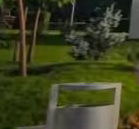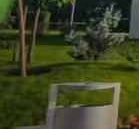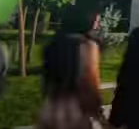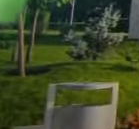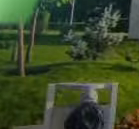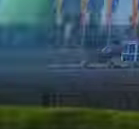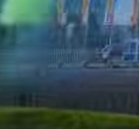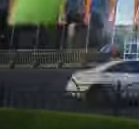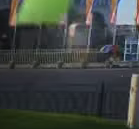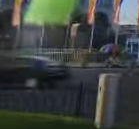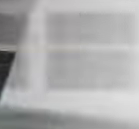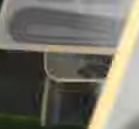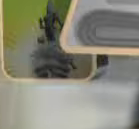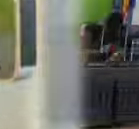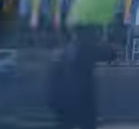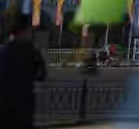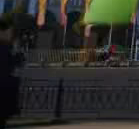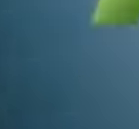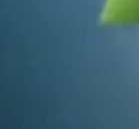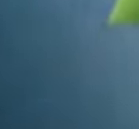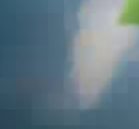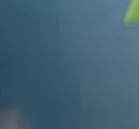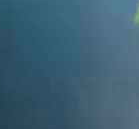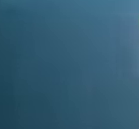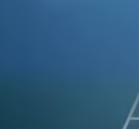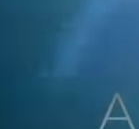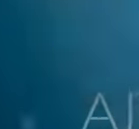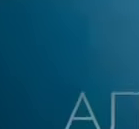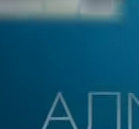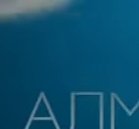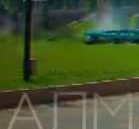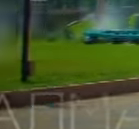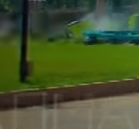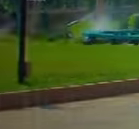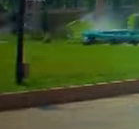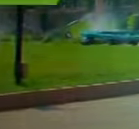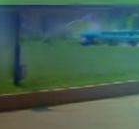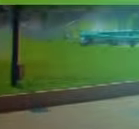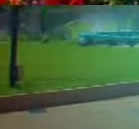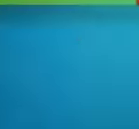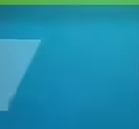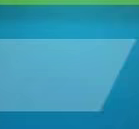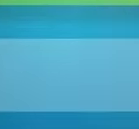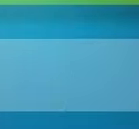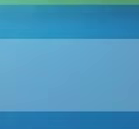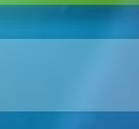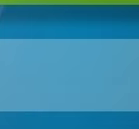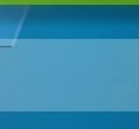We'll be right back.